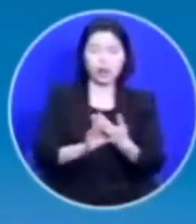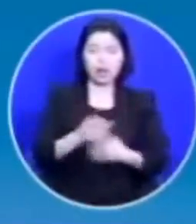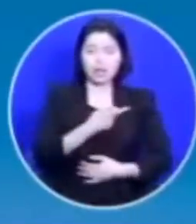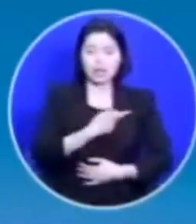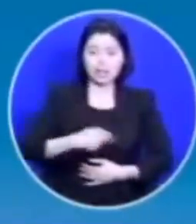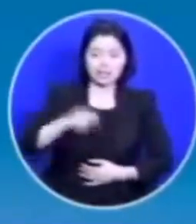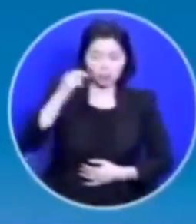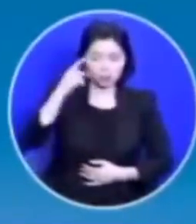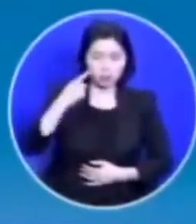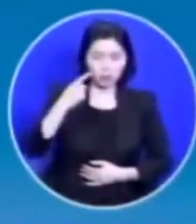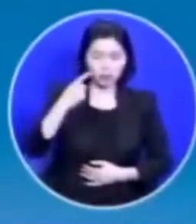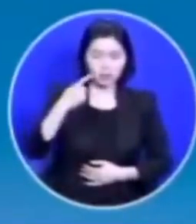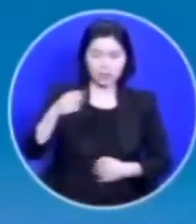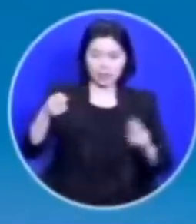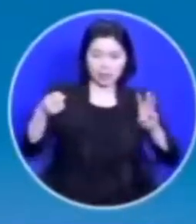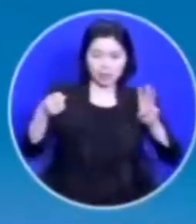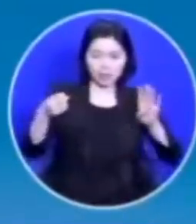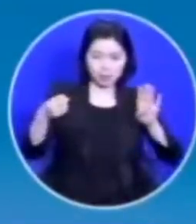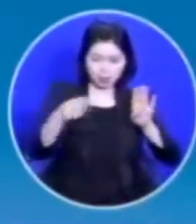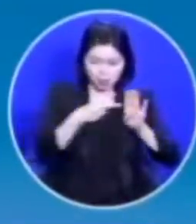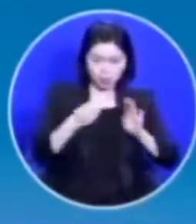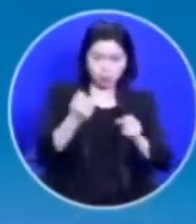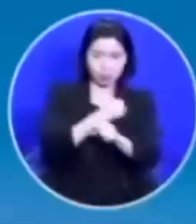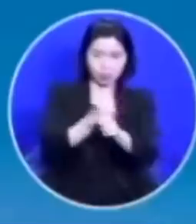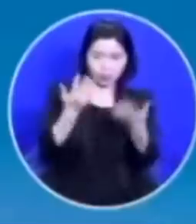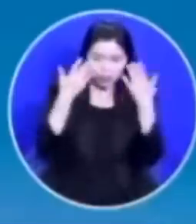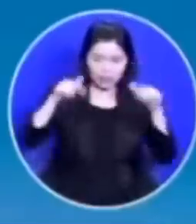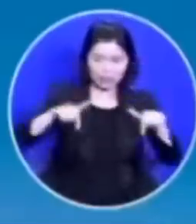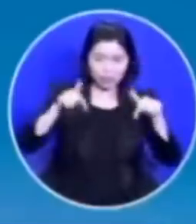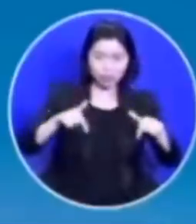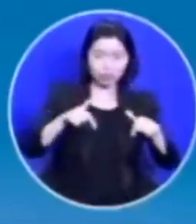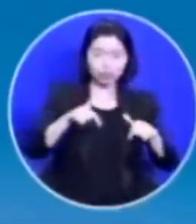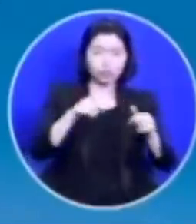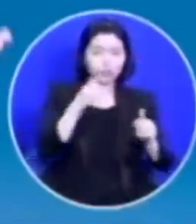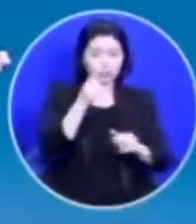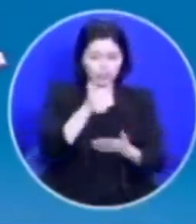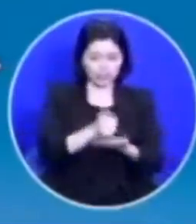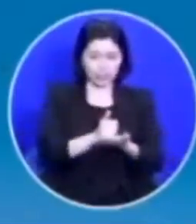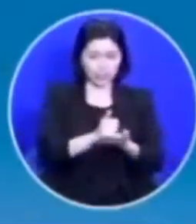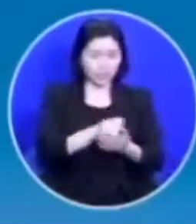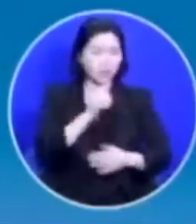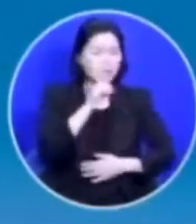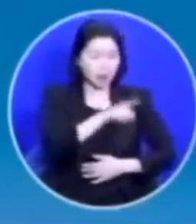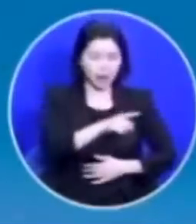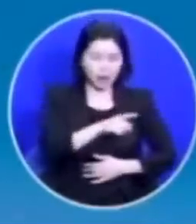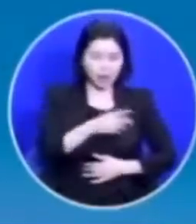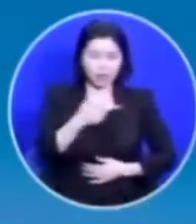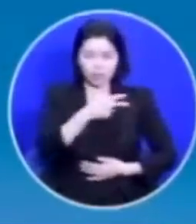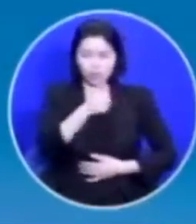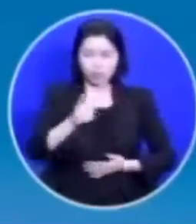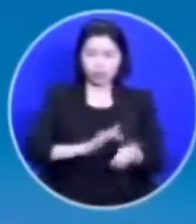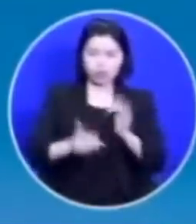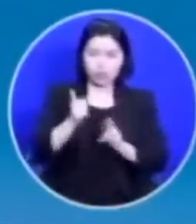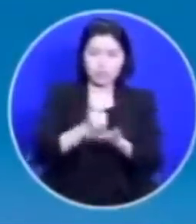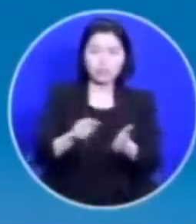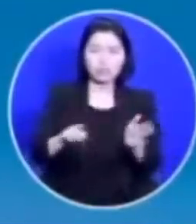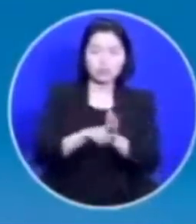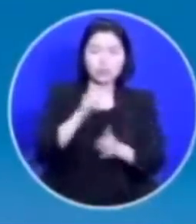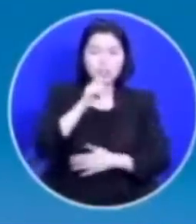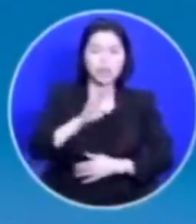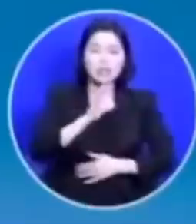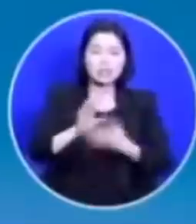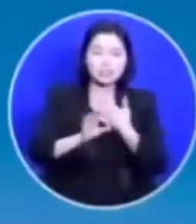빌립보 간 수장에게 했던 이야기 입니다 주 예수를 믿으라 그리하면 너와 내 집이